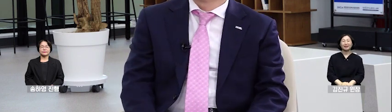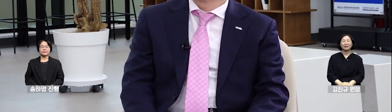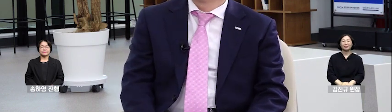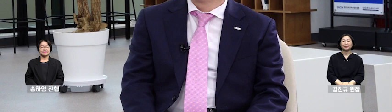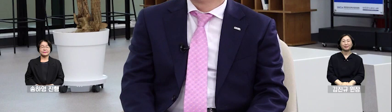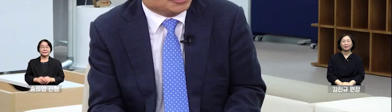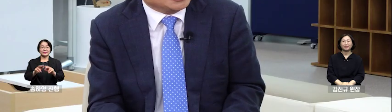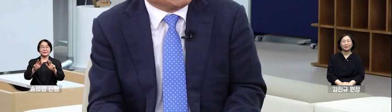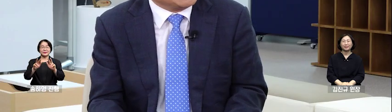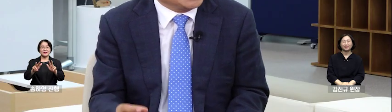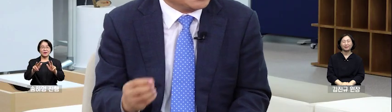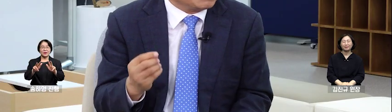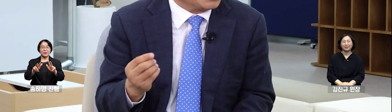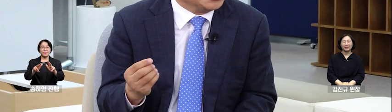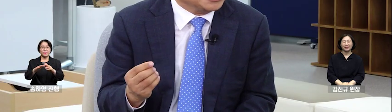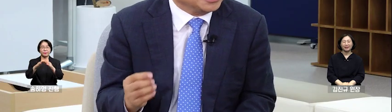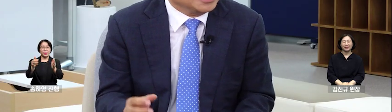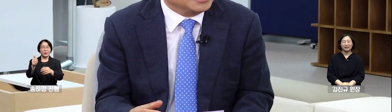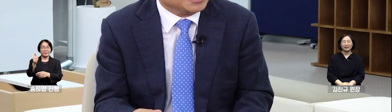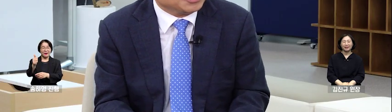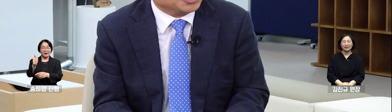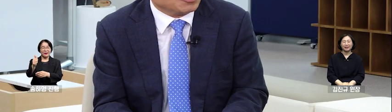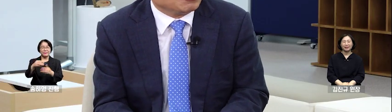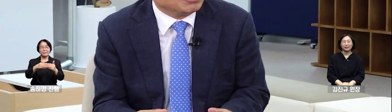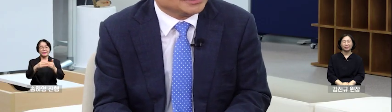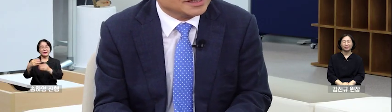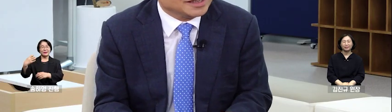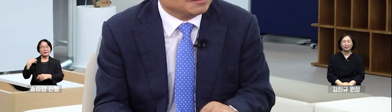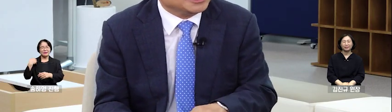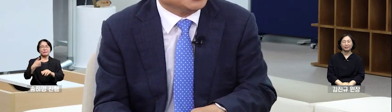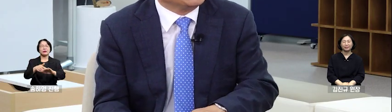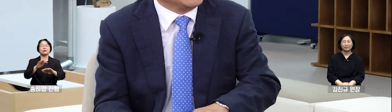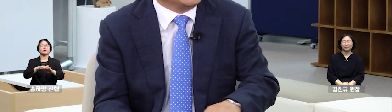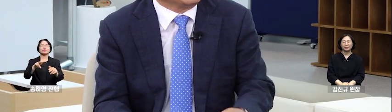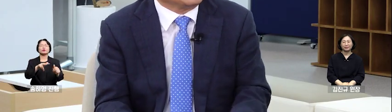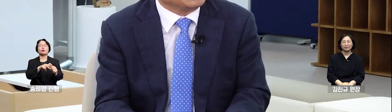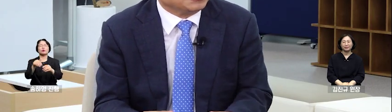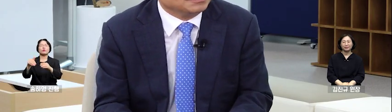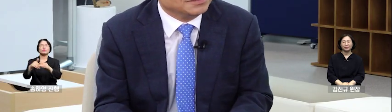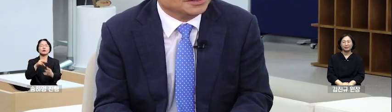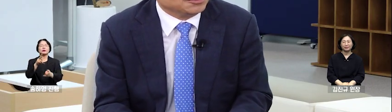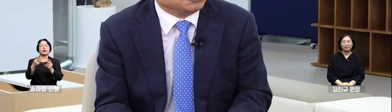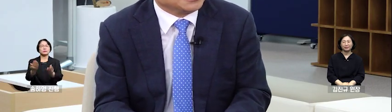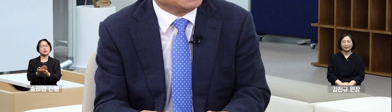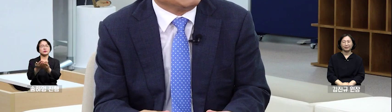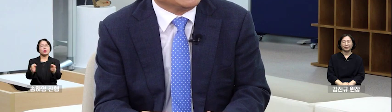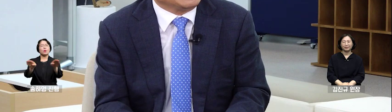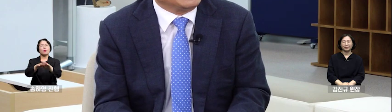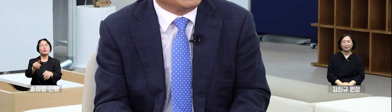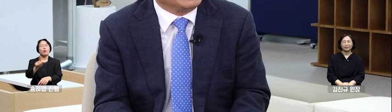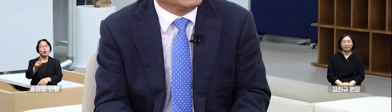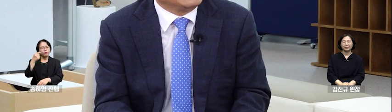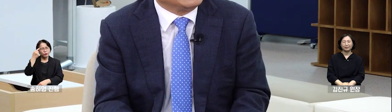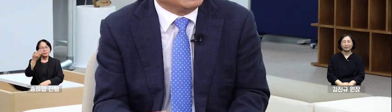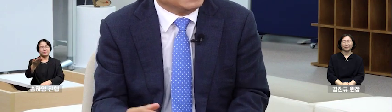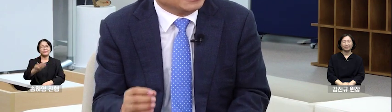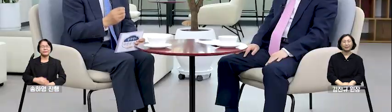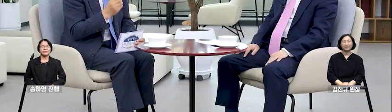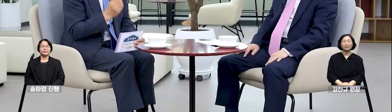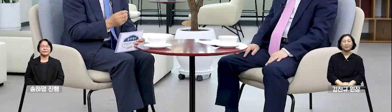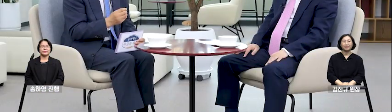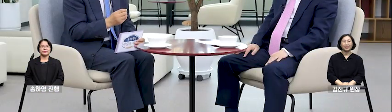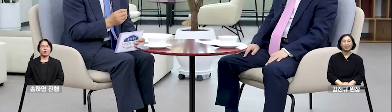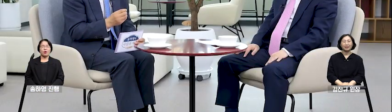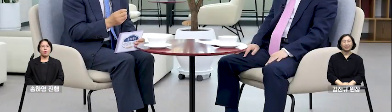어 지금 원장님께서 이끌고 계신 태전 정보문화사 넓지 월에 대해서 조금 여쭙겠습니다 4